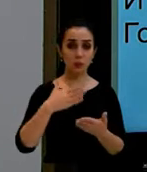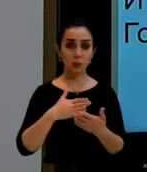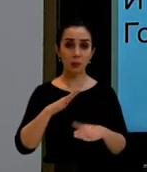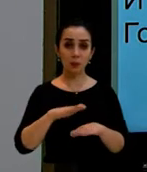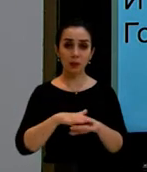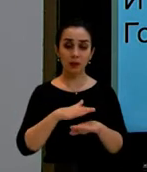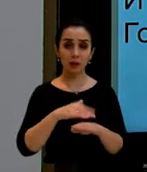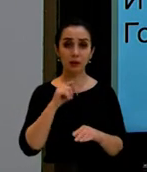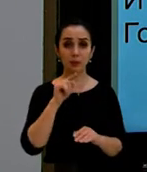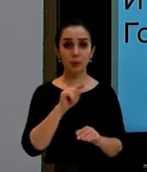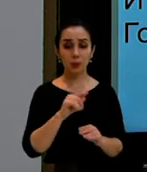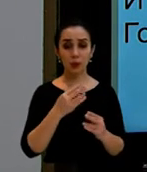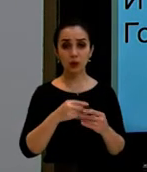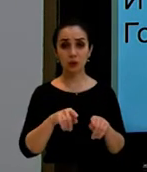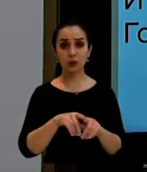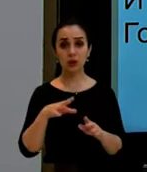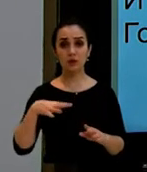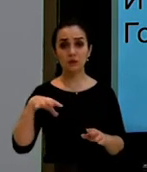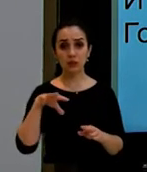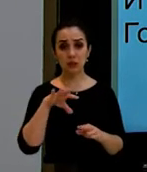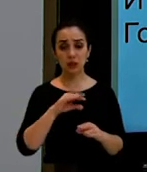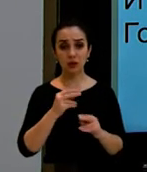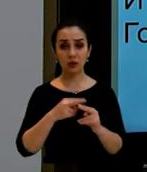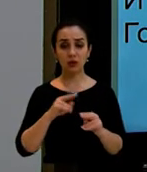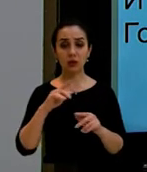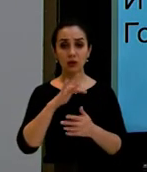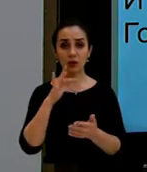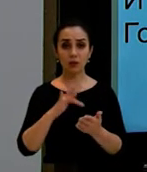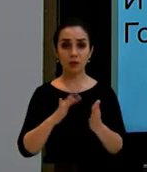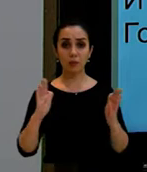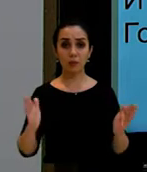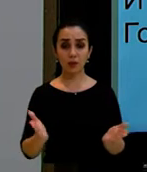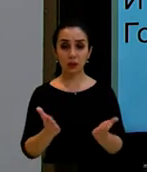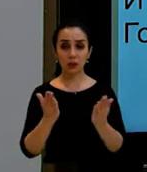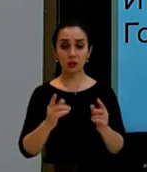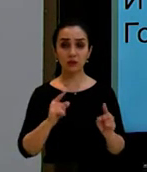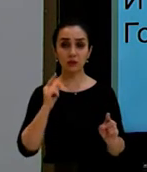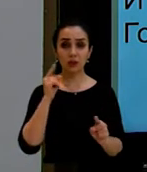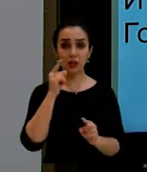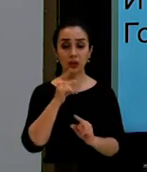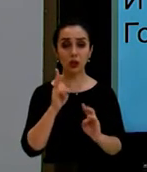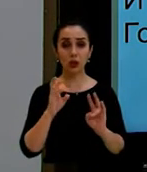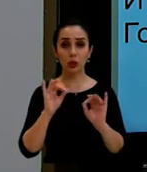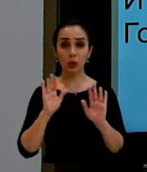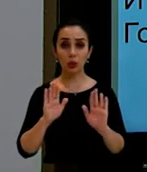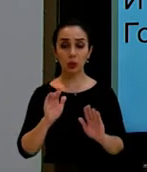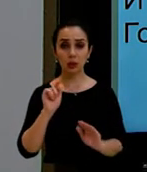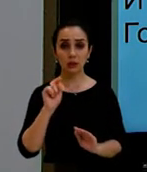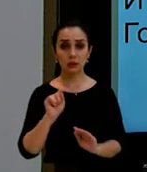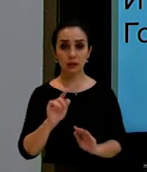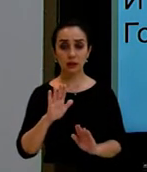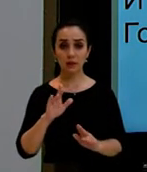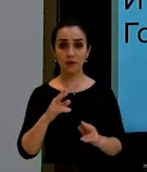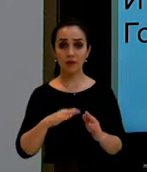приветливым касаясь всех городов, поднявшихся вдали. Но только здесь,